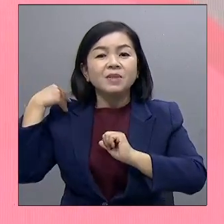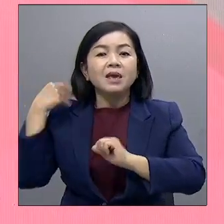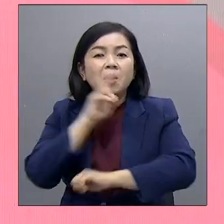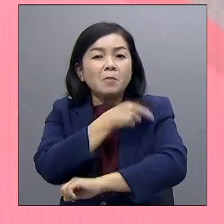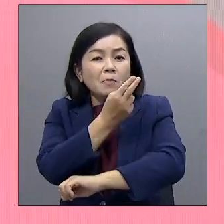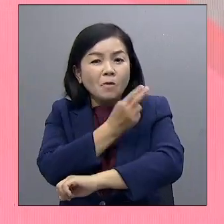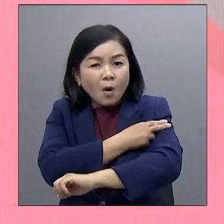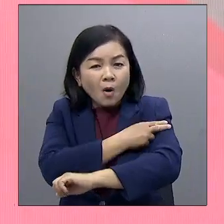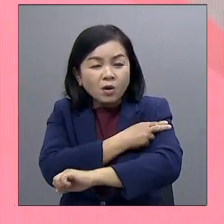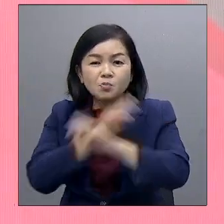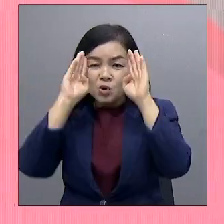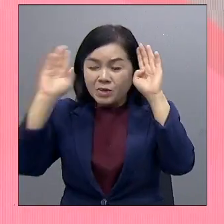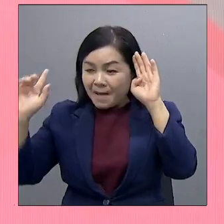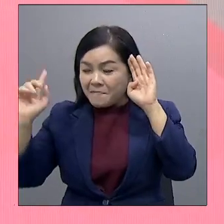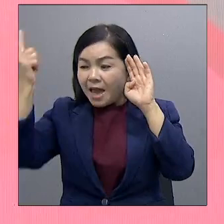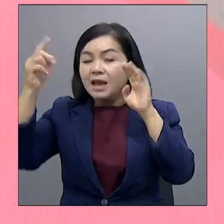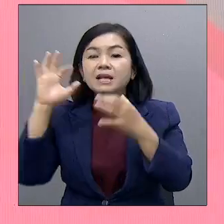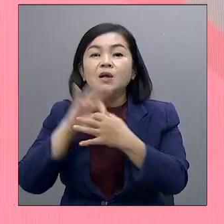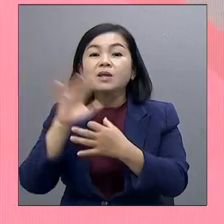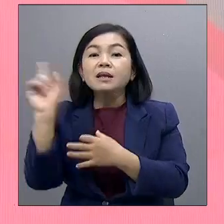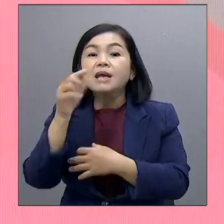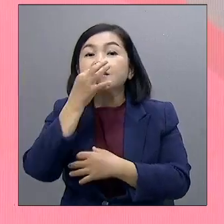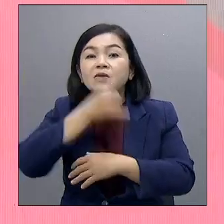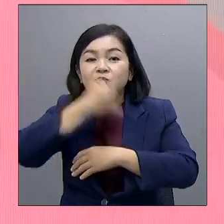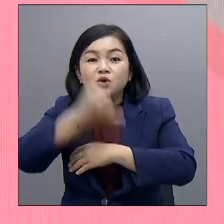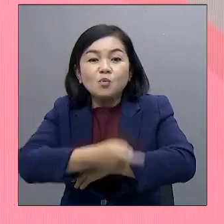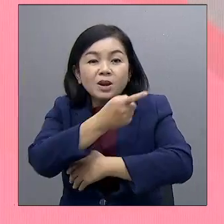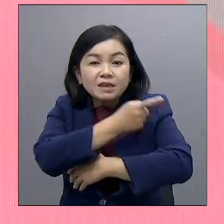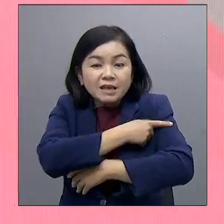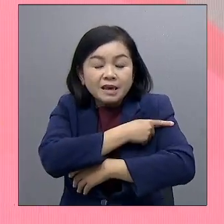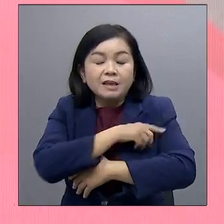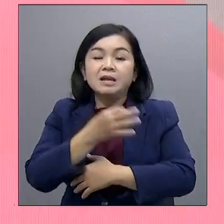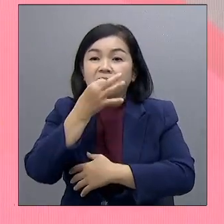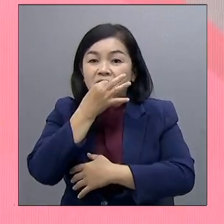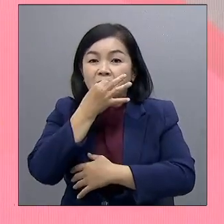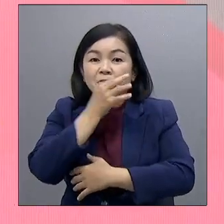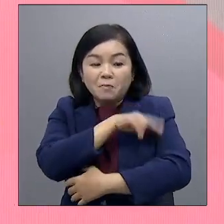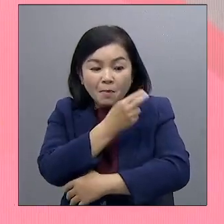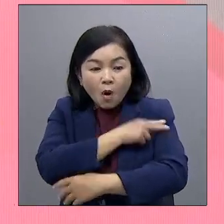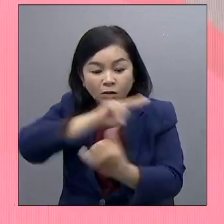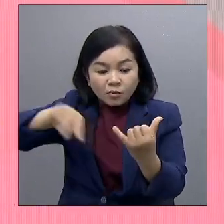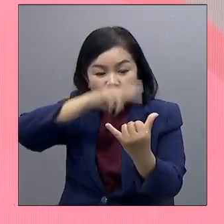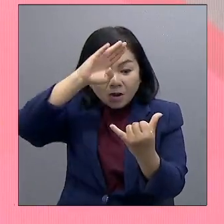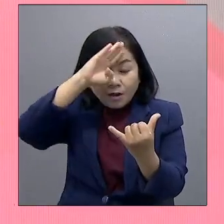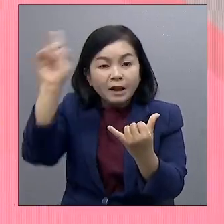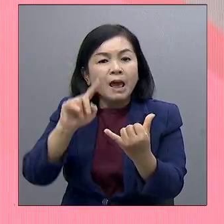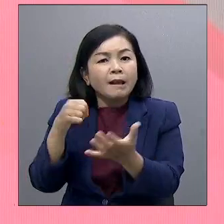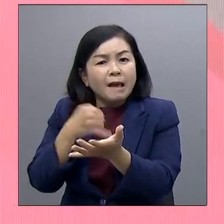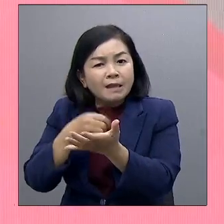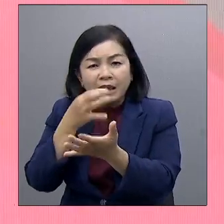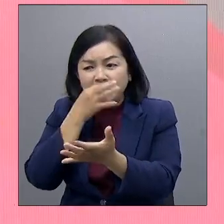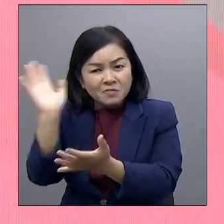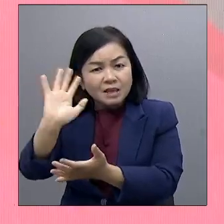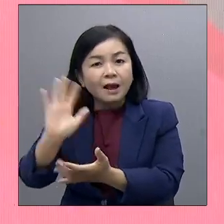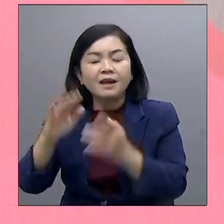มือใหม่นะครับเป็นเรื่องราวเกี่ยวกับคุณหมอที่เพิ่งจบมาใหม่ๆหๆเลยการทำอาชีพนี้แน่นอนครับไม่ใช่อาชีพที่ง่ายแต่